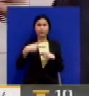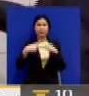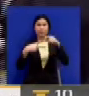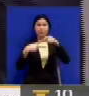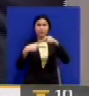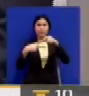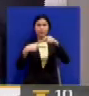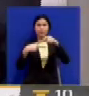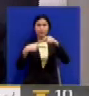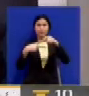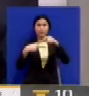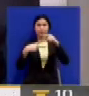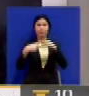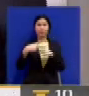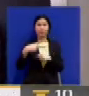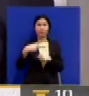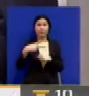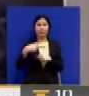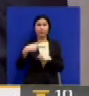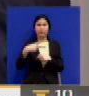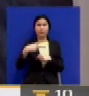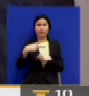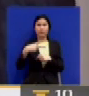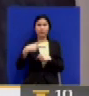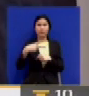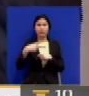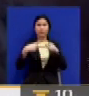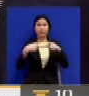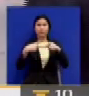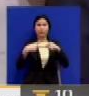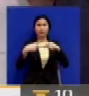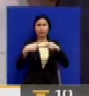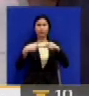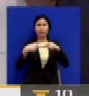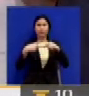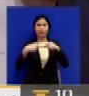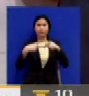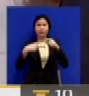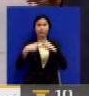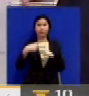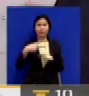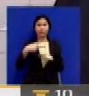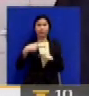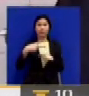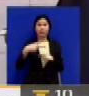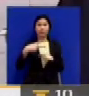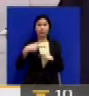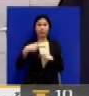อ่ะพอได้แล้วก็ต่อรองถึงเมื่อคืนนี้แล้วก็จะมีอย่างนี้กันต่อรองถึงขนาดที่ว่าต้อง